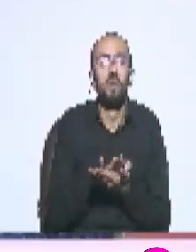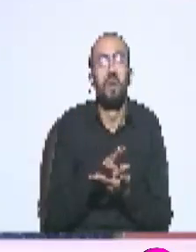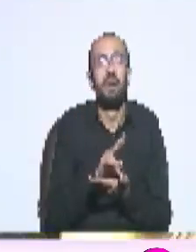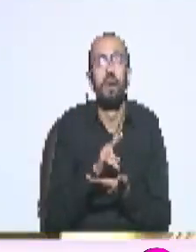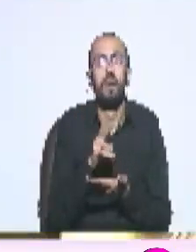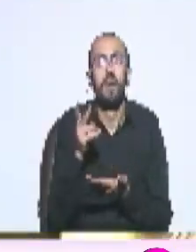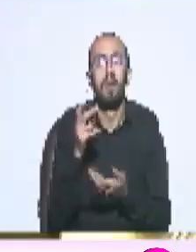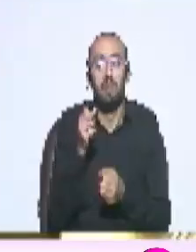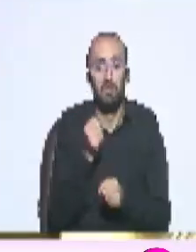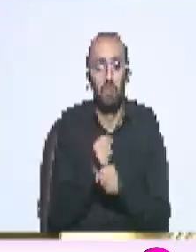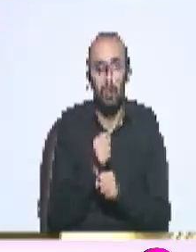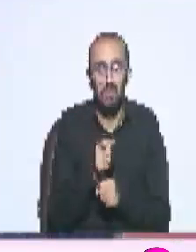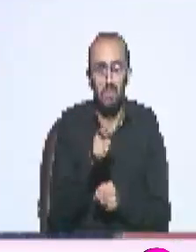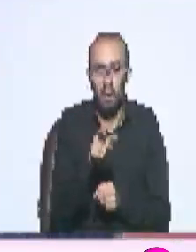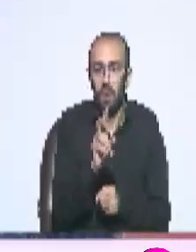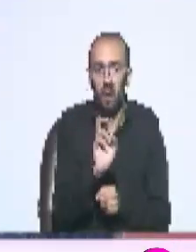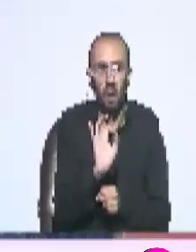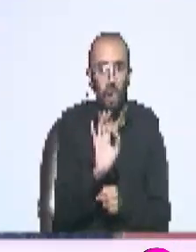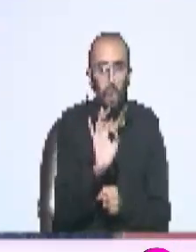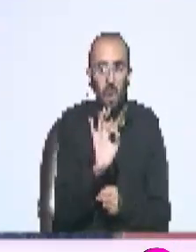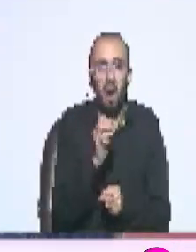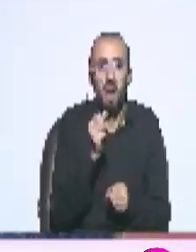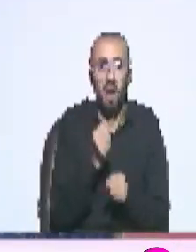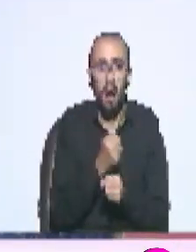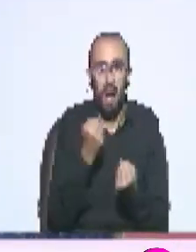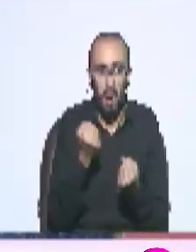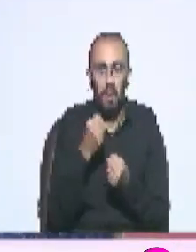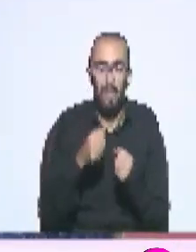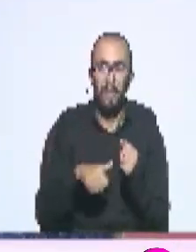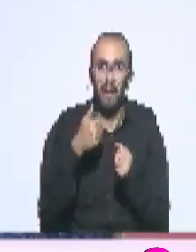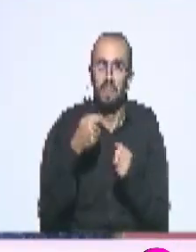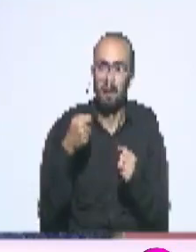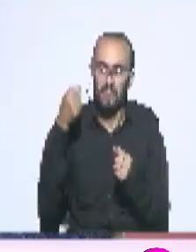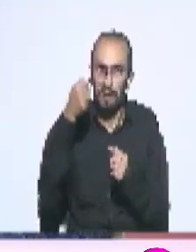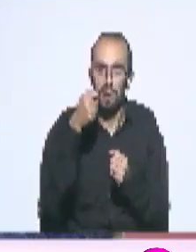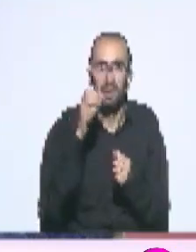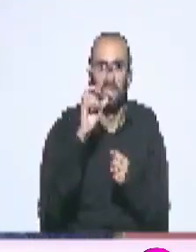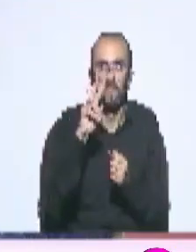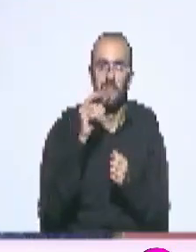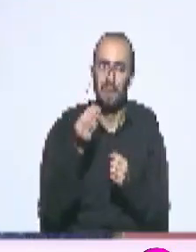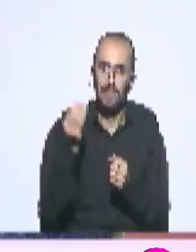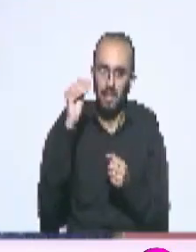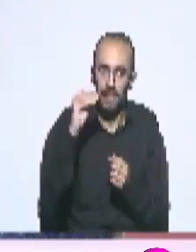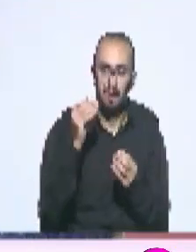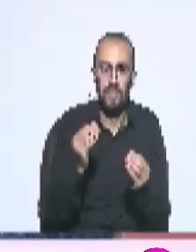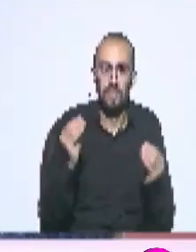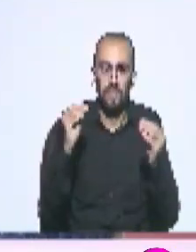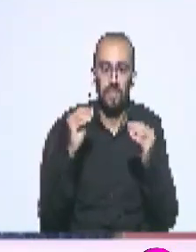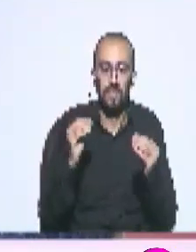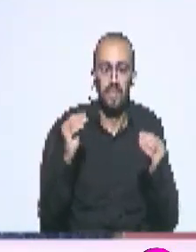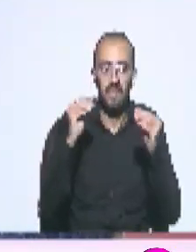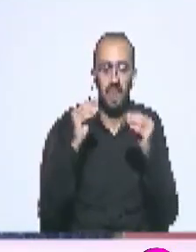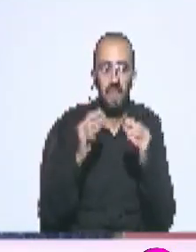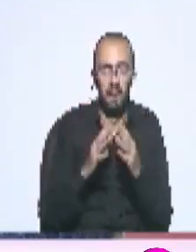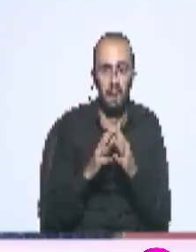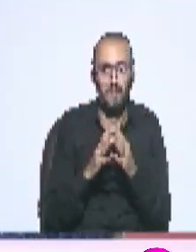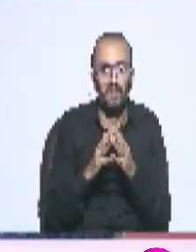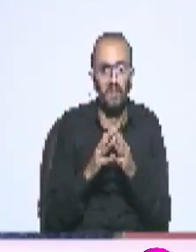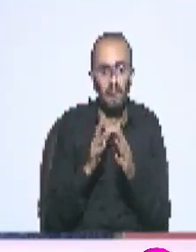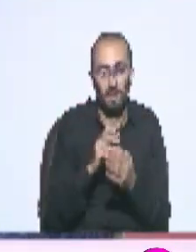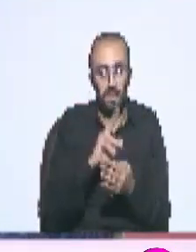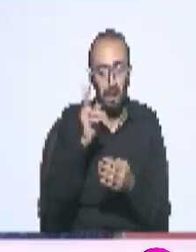هثر في الشغل اللي احنا فيه دلوقتي هنحاول نحقق نجاحات هنضيف الحاجات ديت للسي في طب الخطوه النقله ديت محتاجه ان انا ادرس